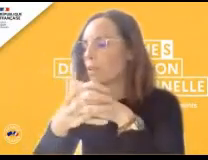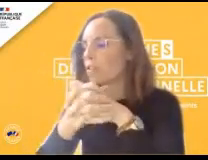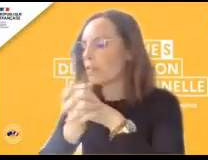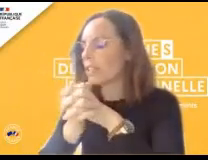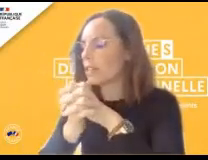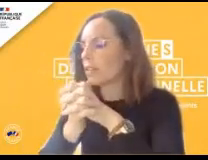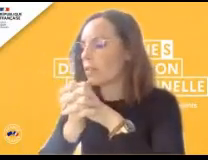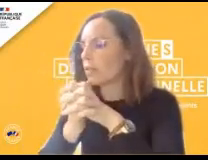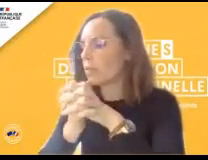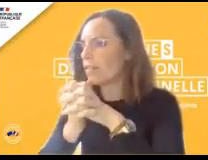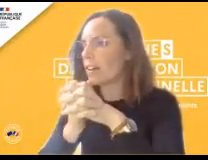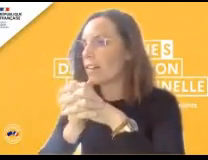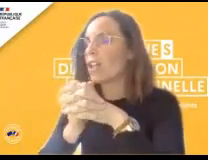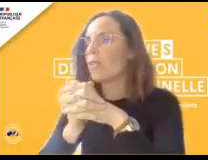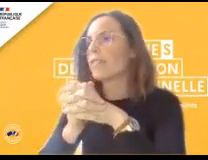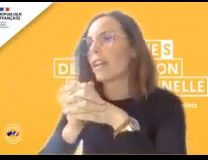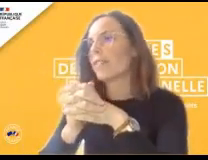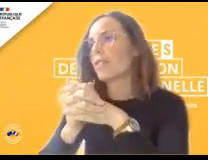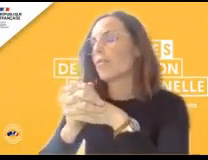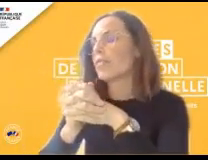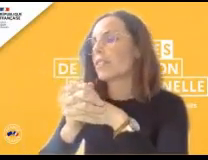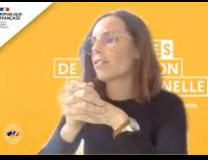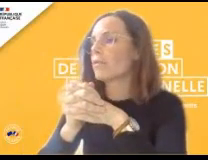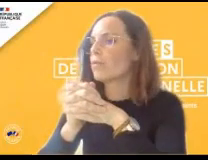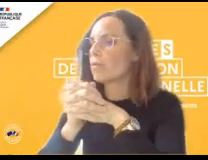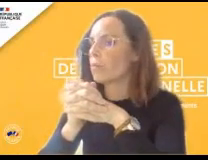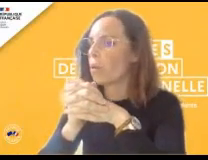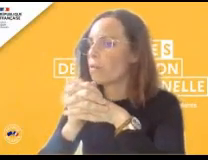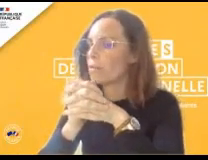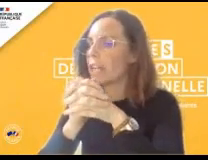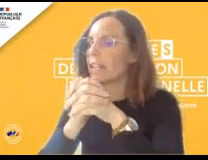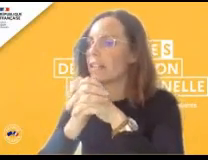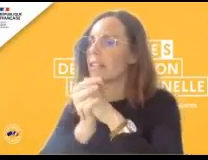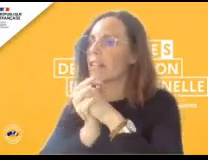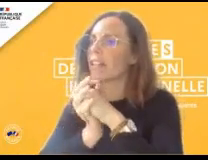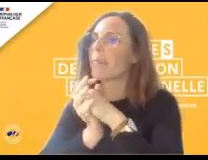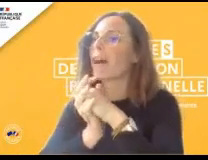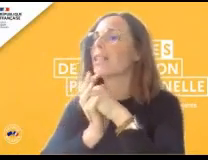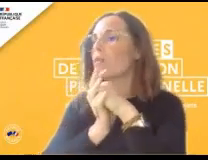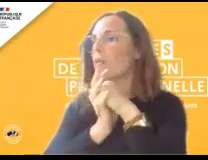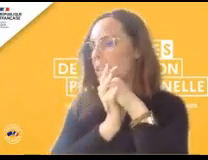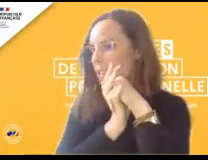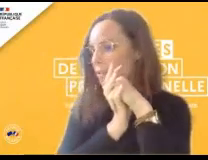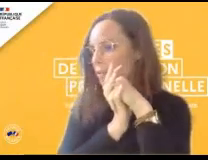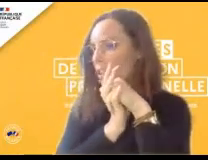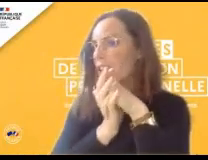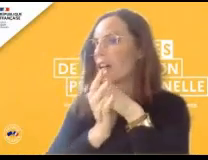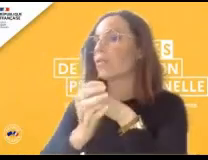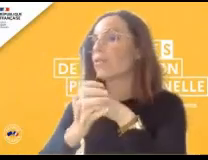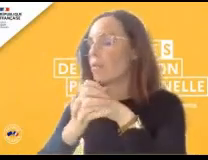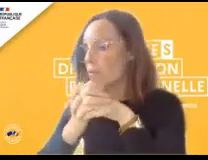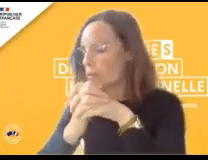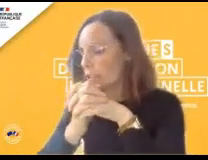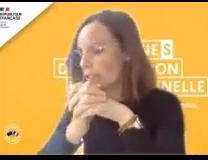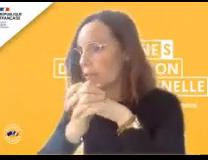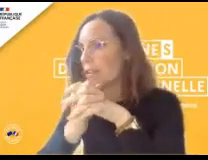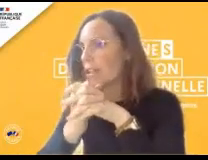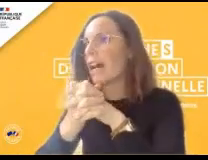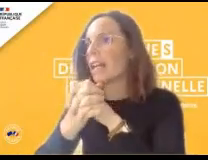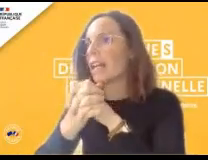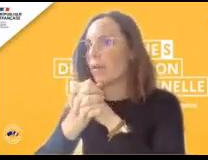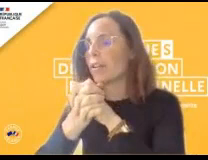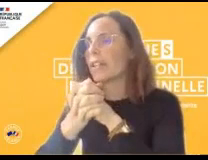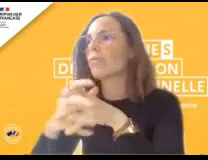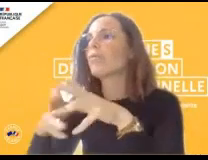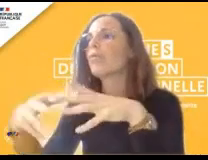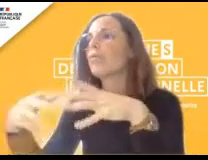jusqu'au 1er janvier 2020, le service de conseil en évolution professionnelle était délivré par les OPACIF, dont le FONGECIF